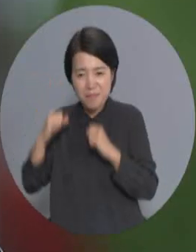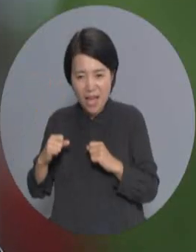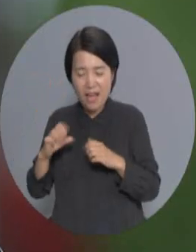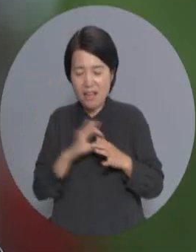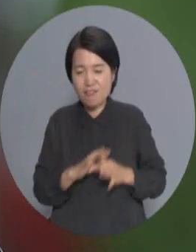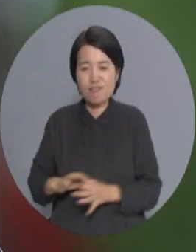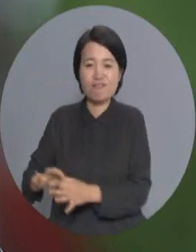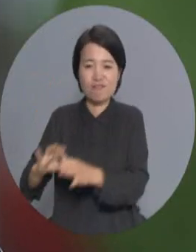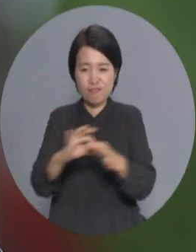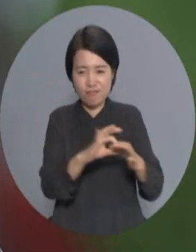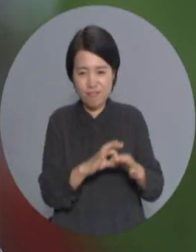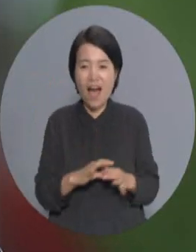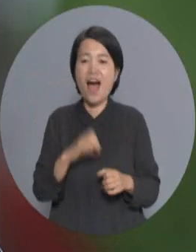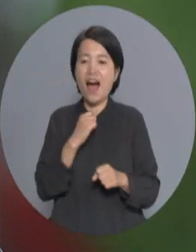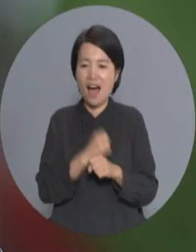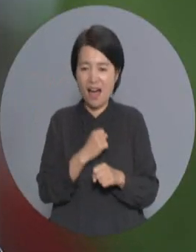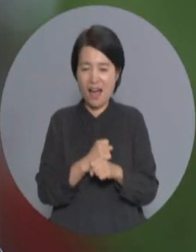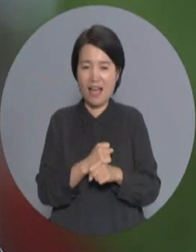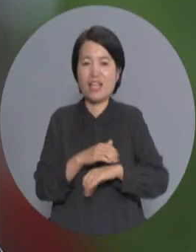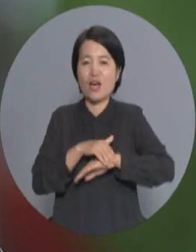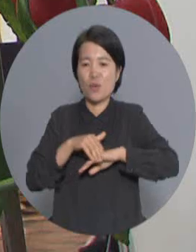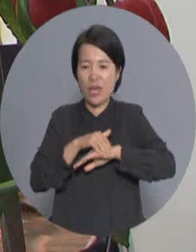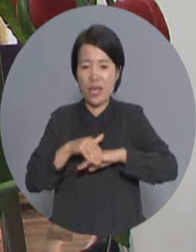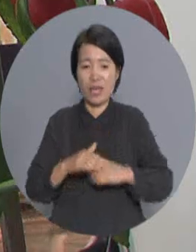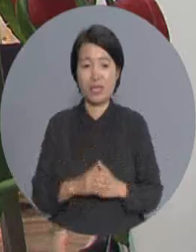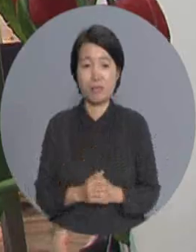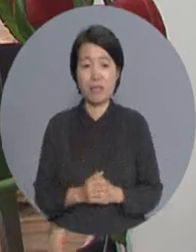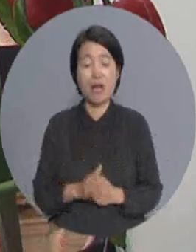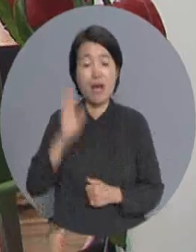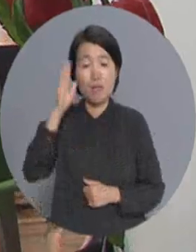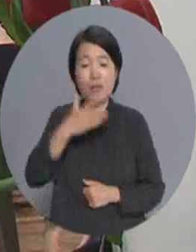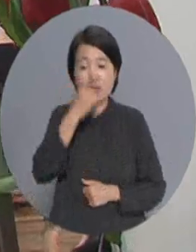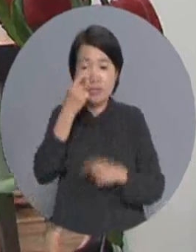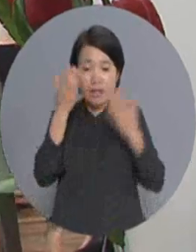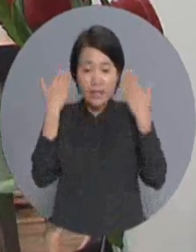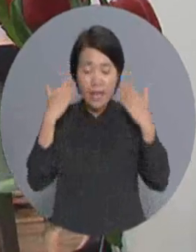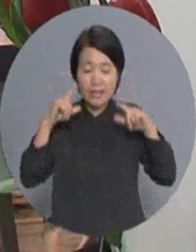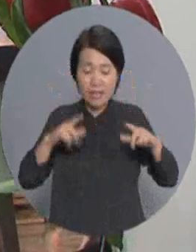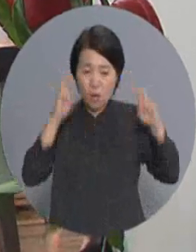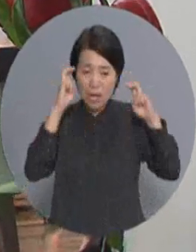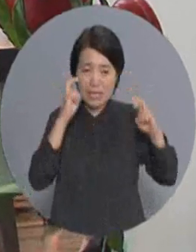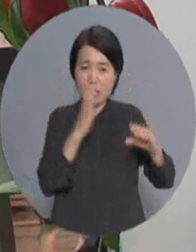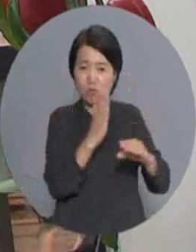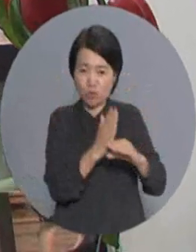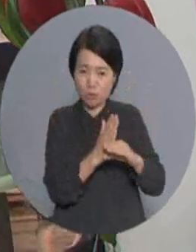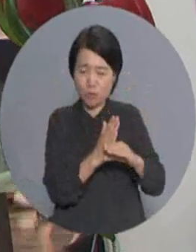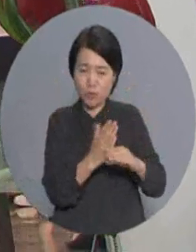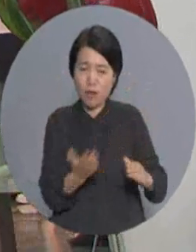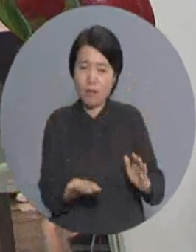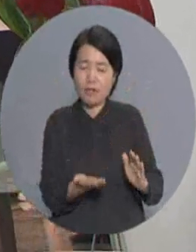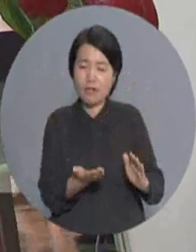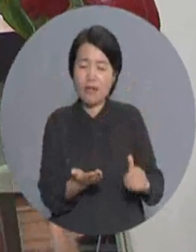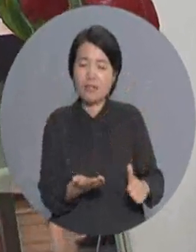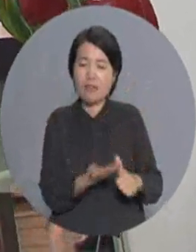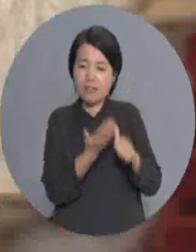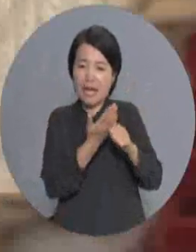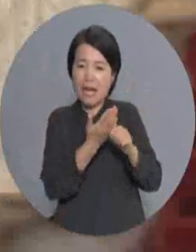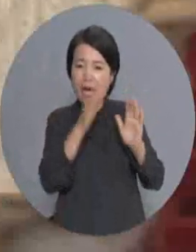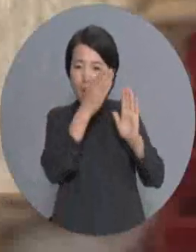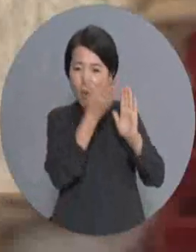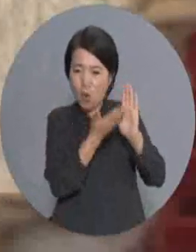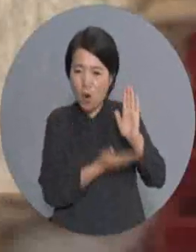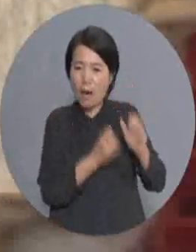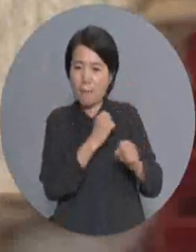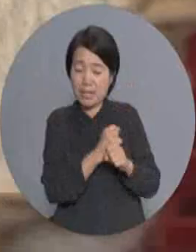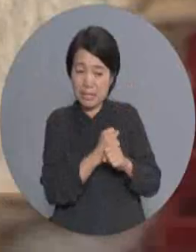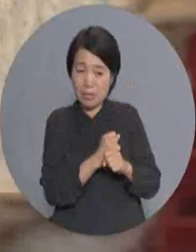선순환 구조를 만들겠다는 구상입니다. 앞으로 순천대는 지역 기업을 대상으로 성장 단계와 특성에 맞춰